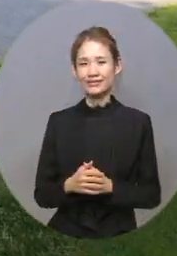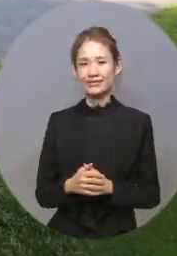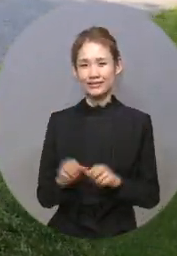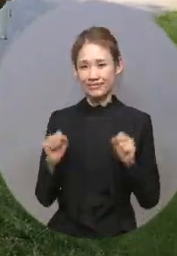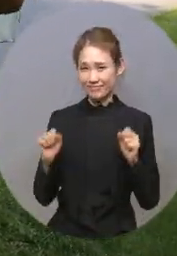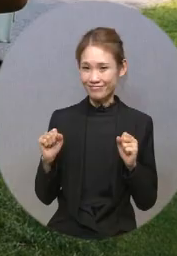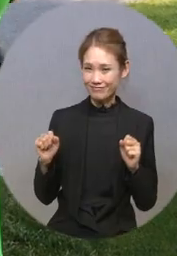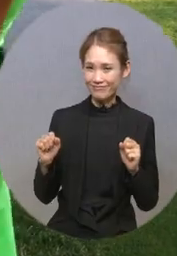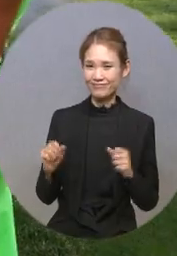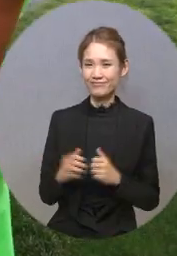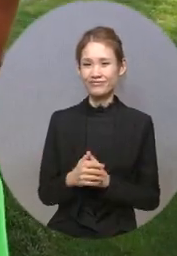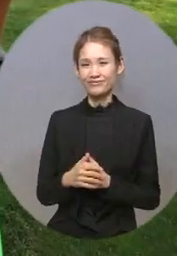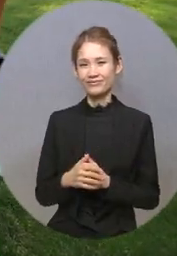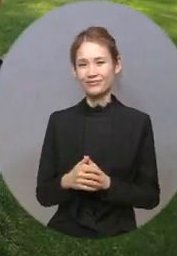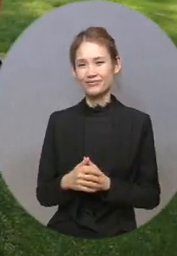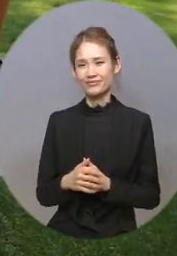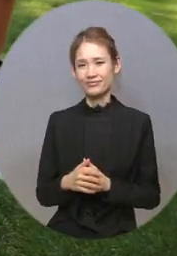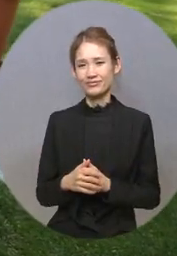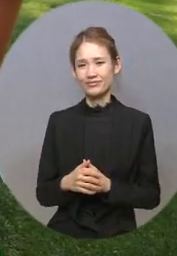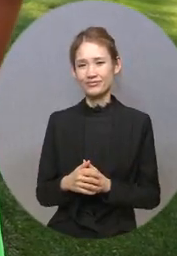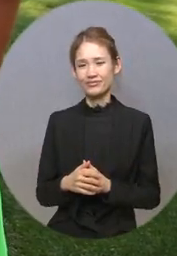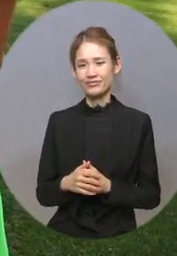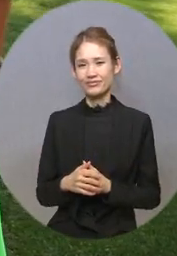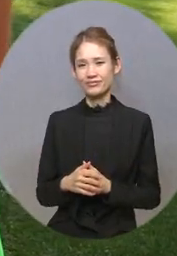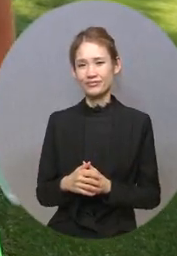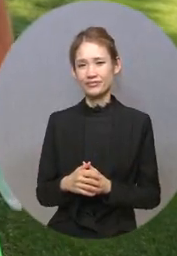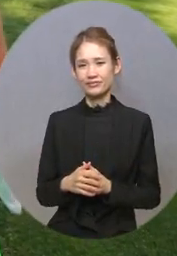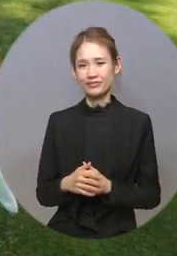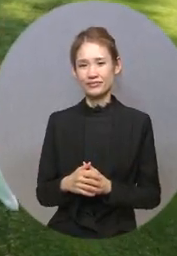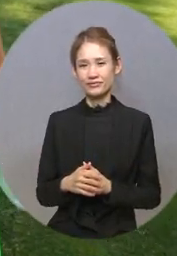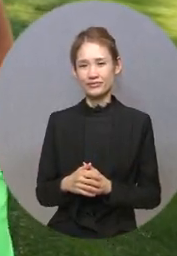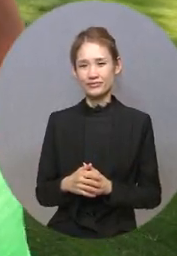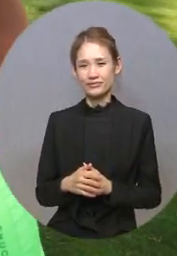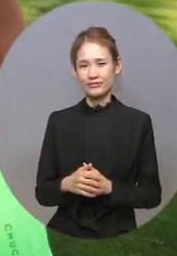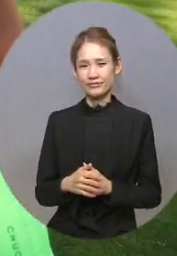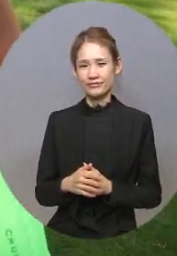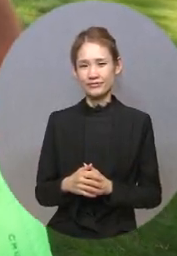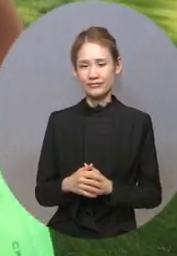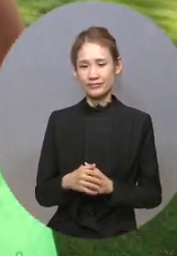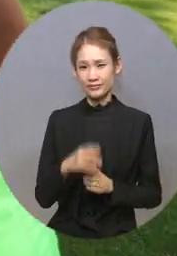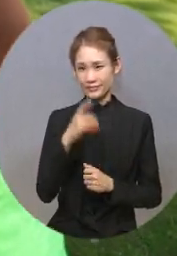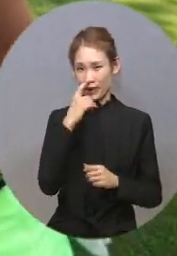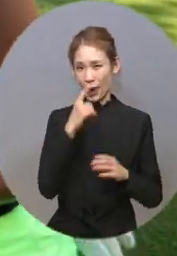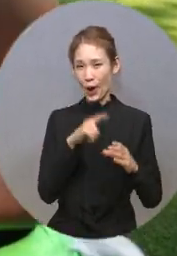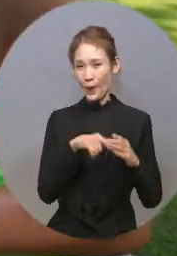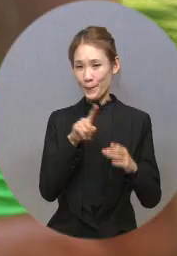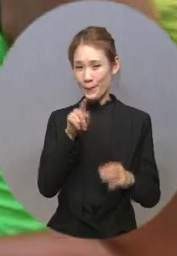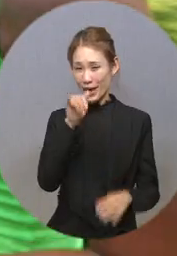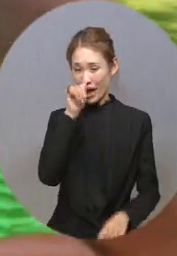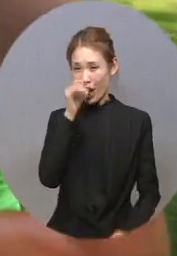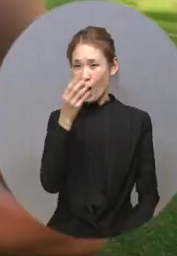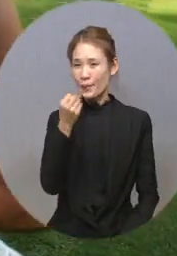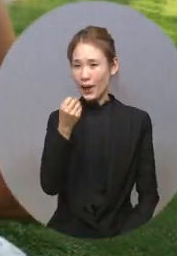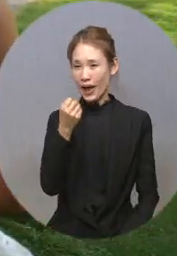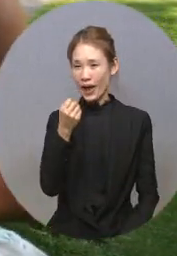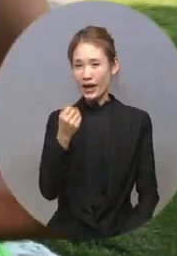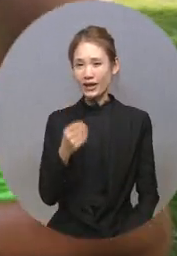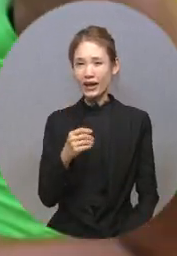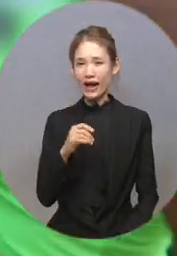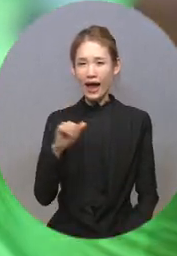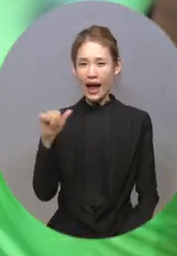네네 반갑습니다. 네. 진짜 까먹었어? 어 커피 있네 여기. 커피 있습니다. 커피 하나 주세요. 얼마나요? 커피 얼마예요? 네.